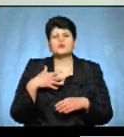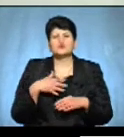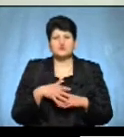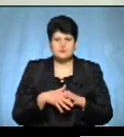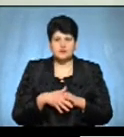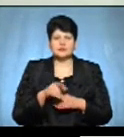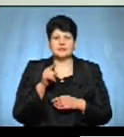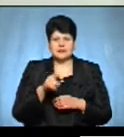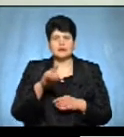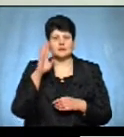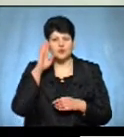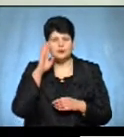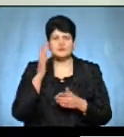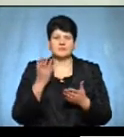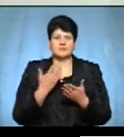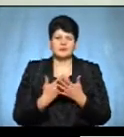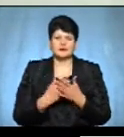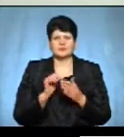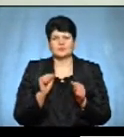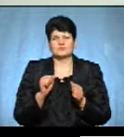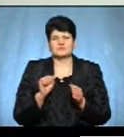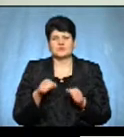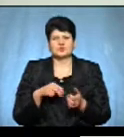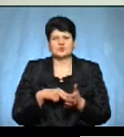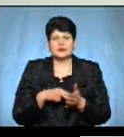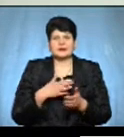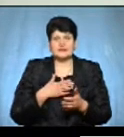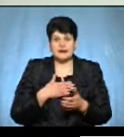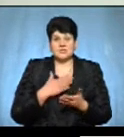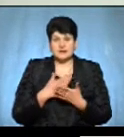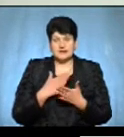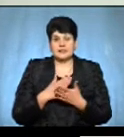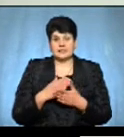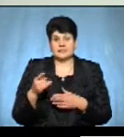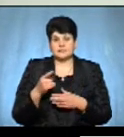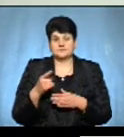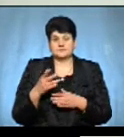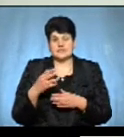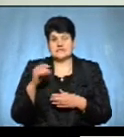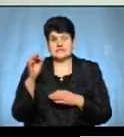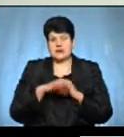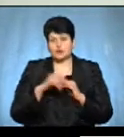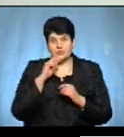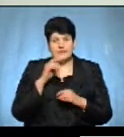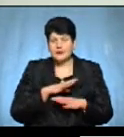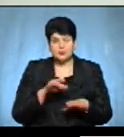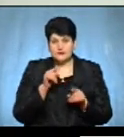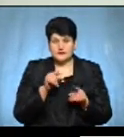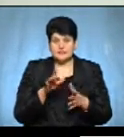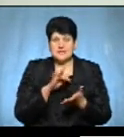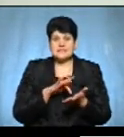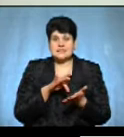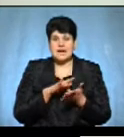розумію тих хлопців, які там десь, наприклад, могли стояти, все інше. Наші деякі беркутівці Західної України не були там. Вони